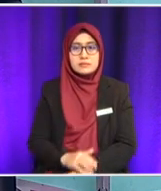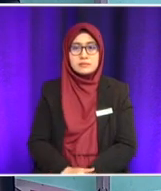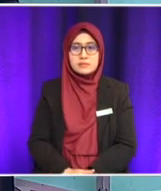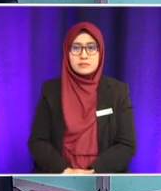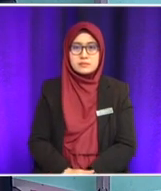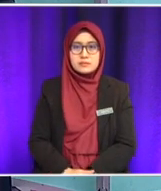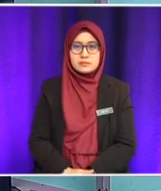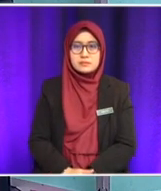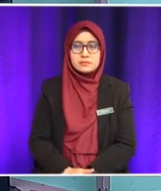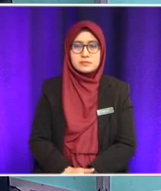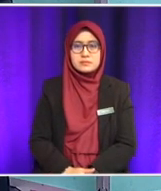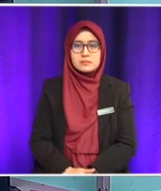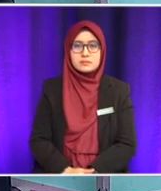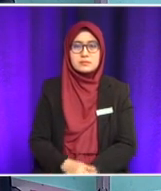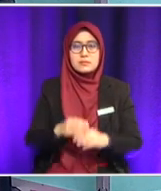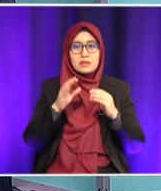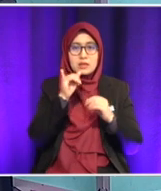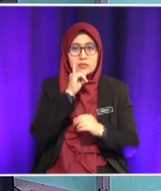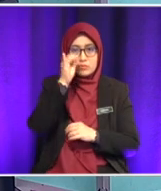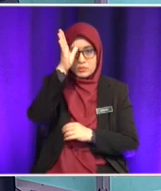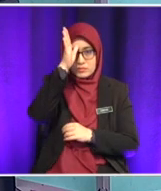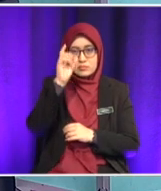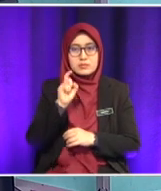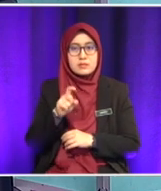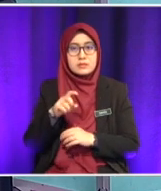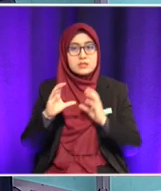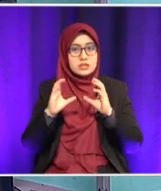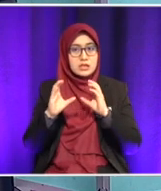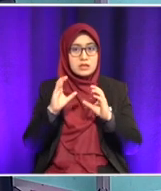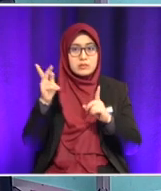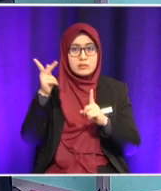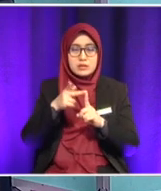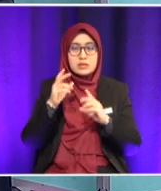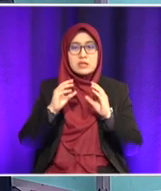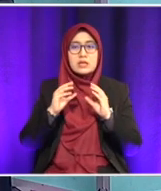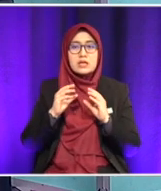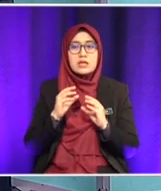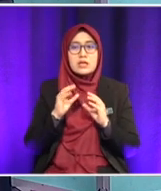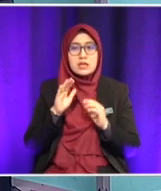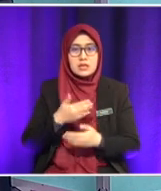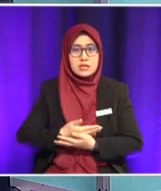bagian-bagian tubuh badan kita ini Oke kita lihat pada gambar tersebut